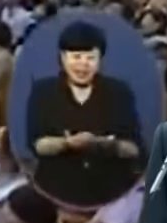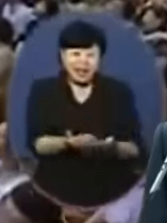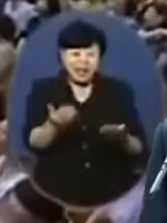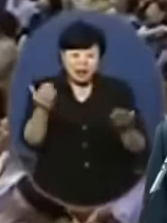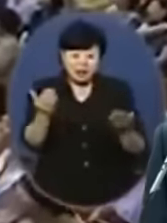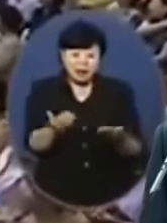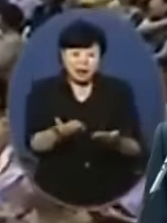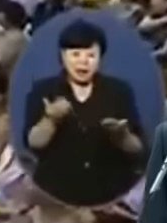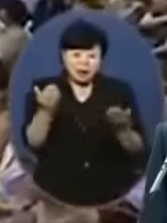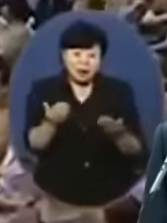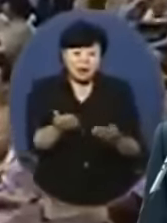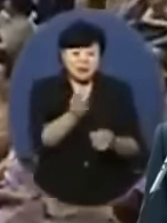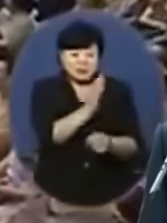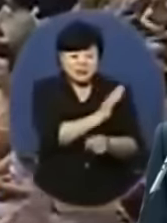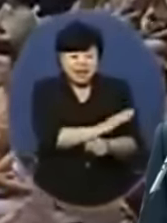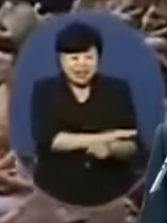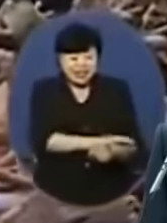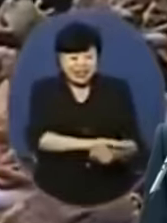내가